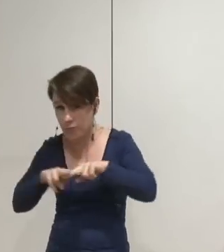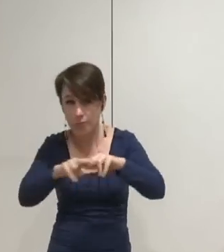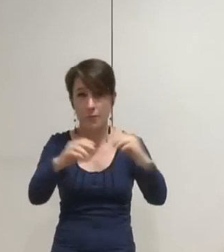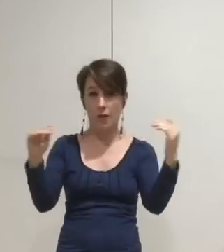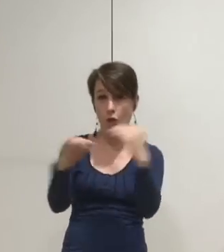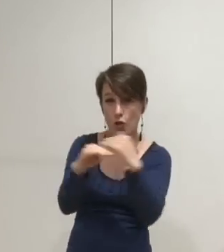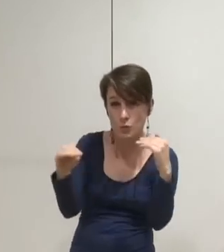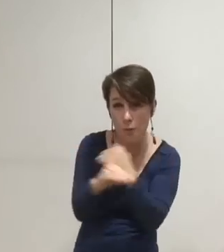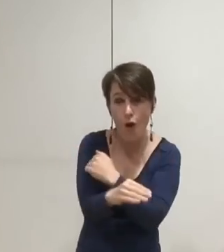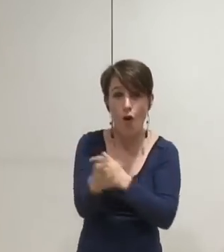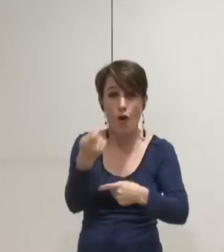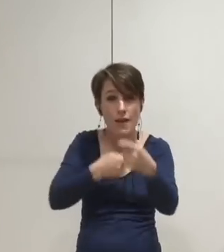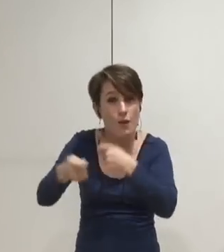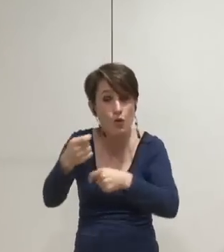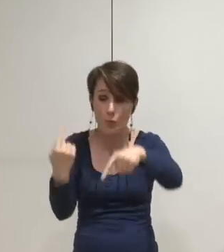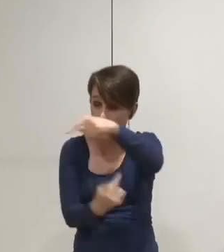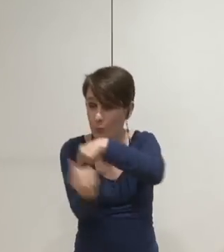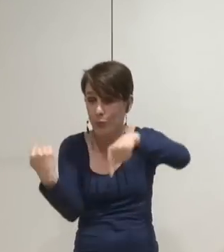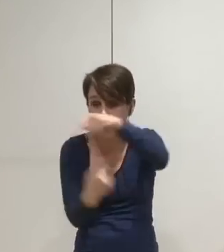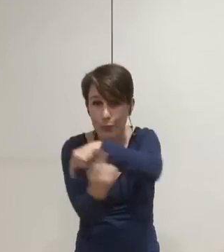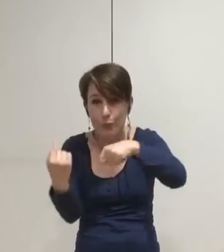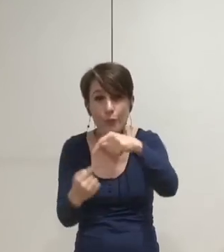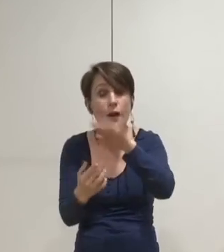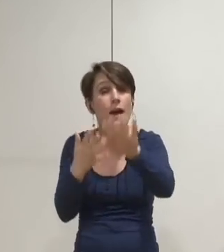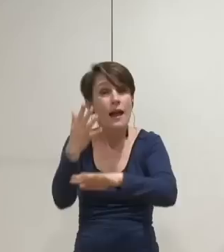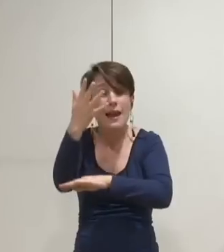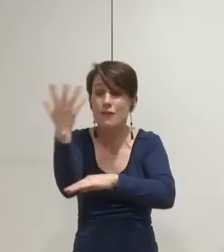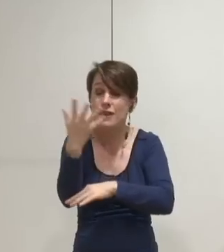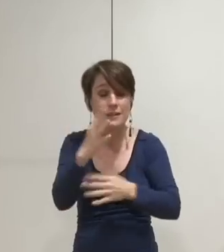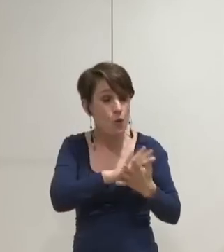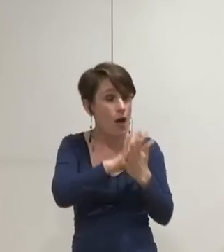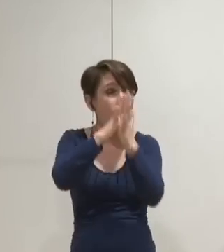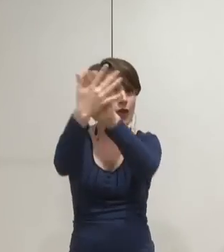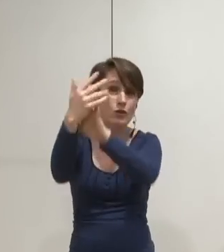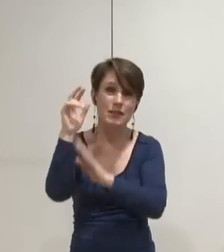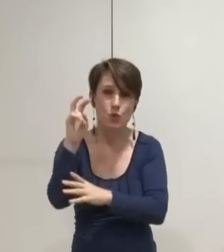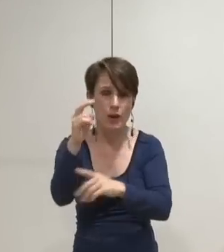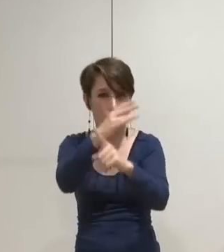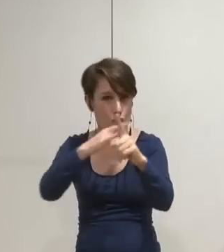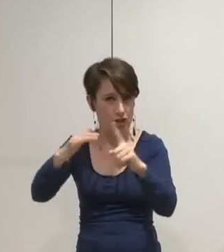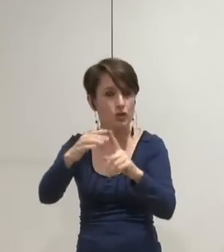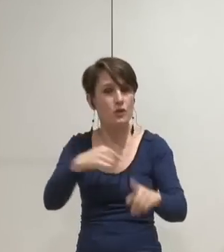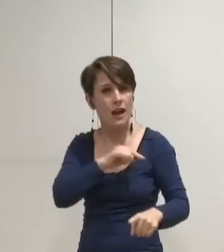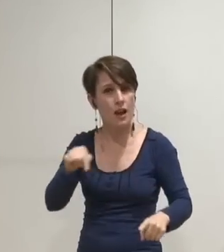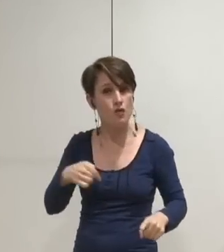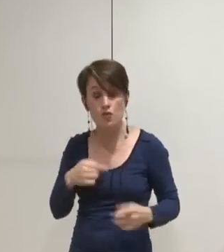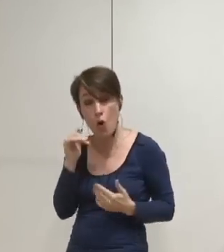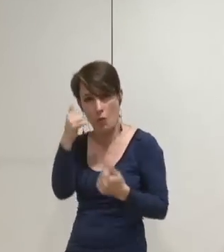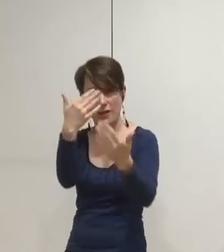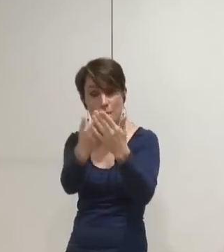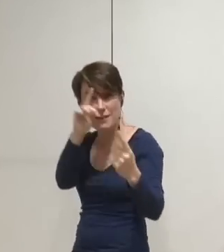circulaire l'avenir c'est la transition écologique et sociale c'est notre ambition pour grenomble et son